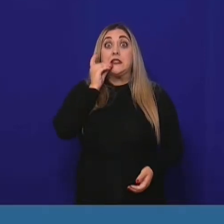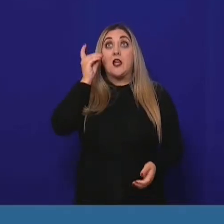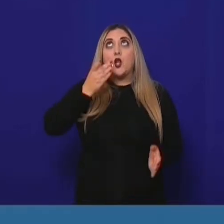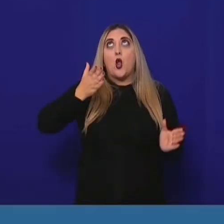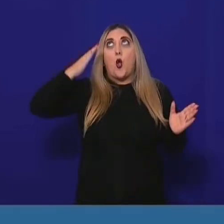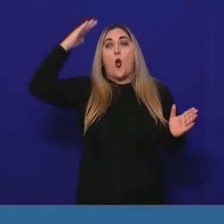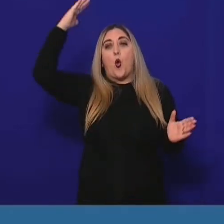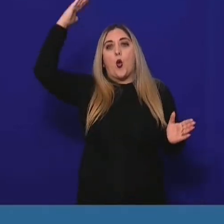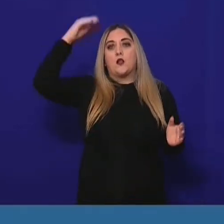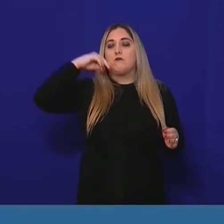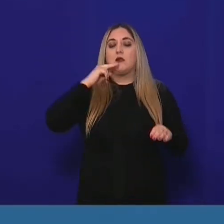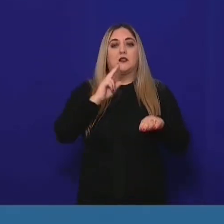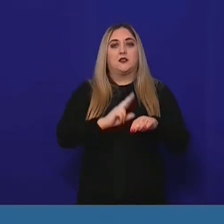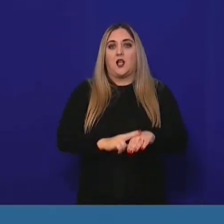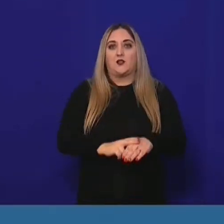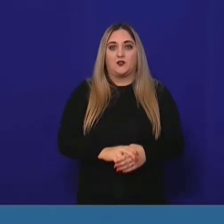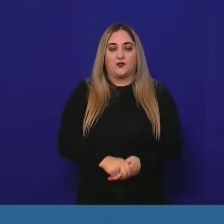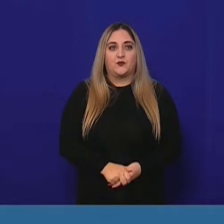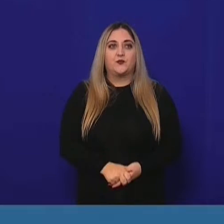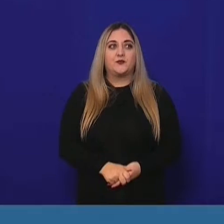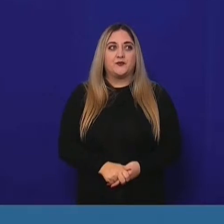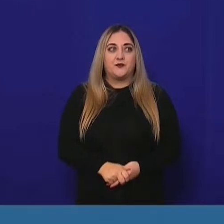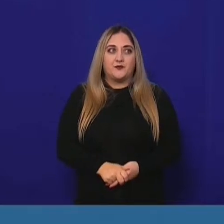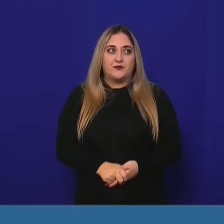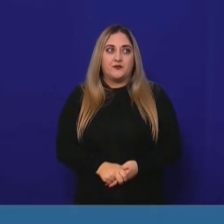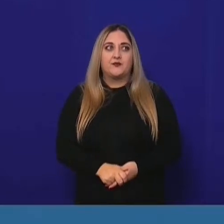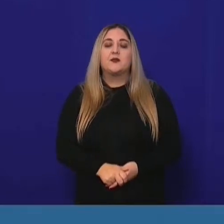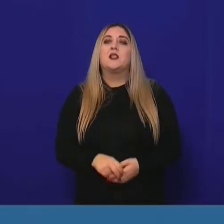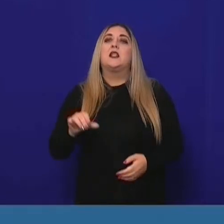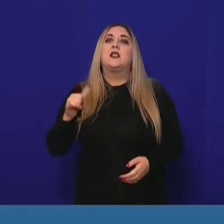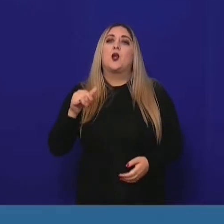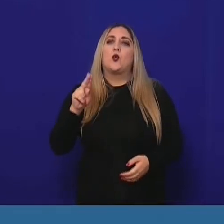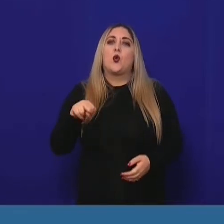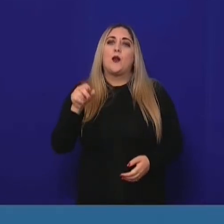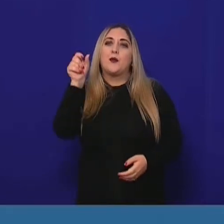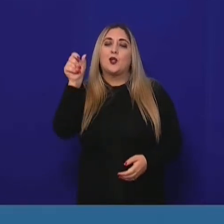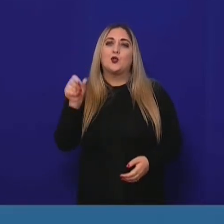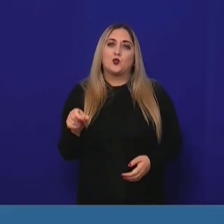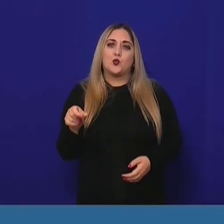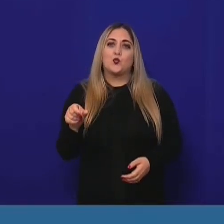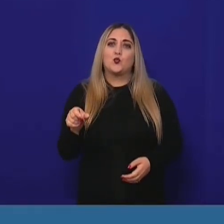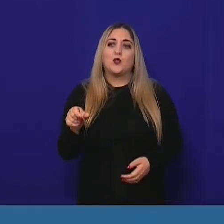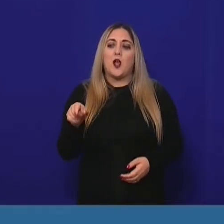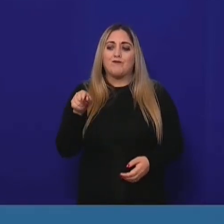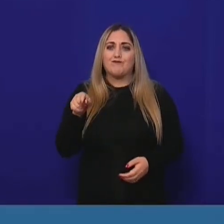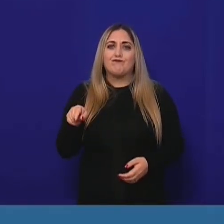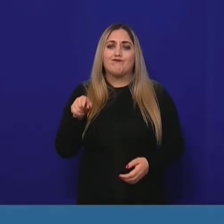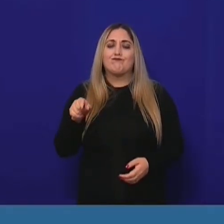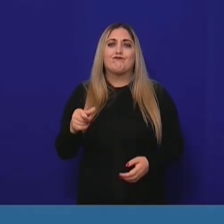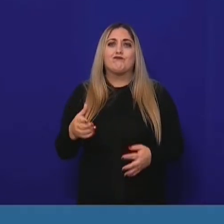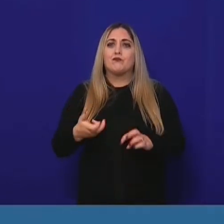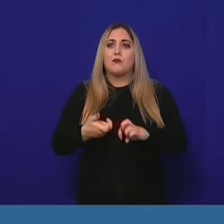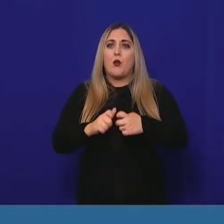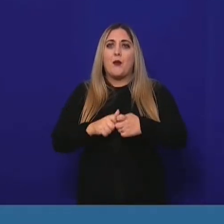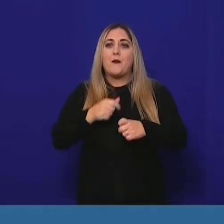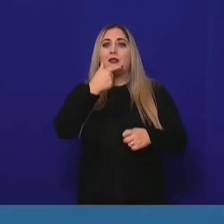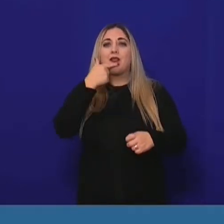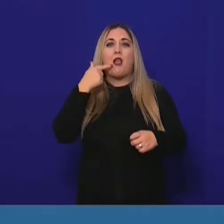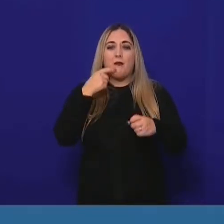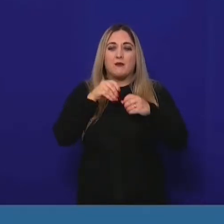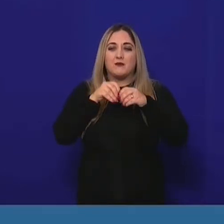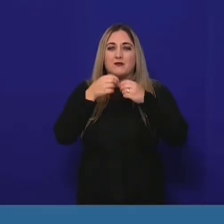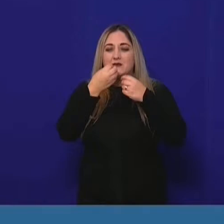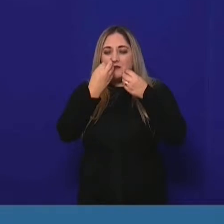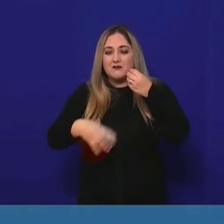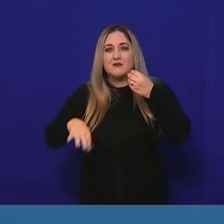għoli biex inti nippostponuha. Anka jekk persuni li huma kellhom xi problema ta' bleeding jew